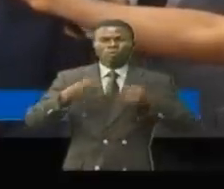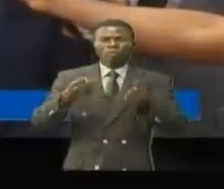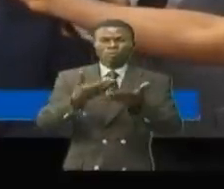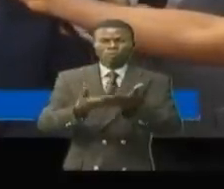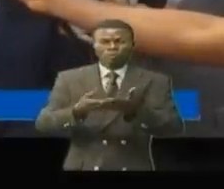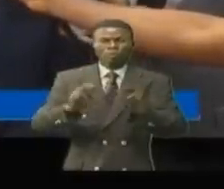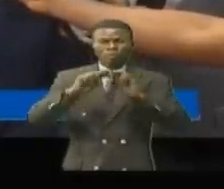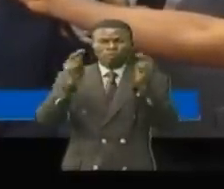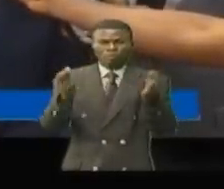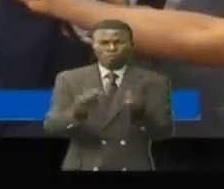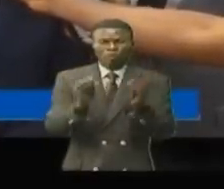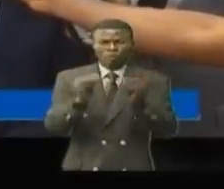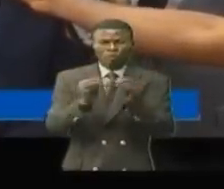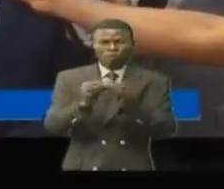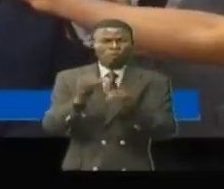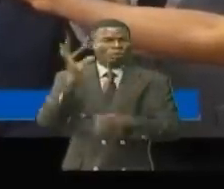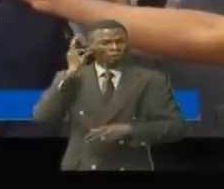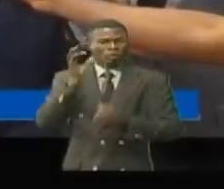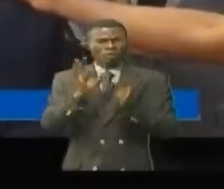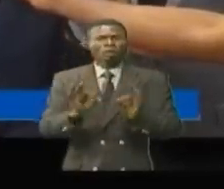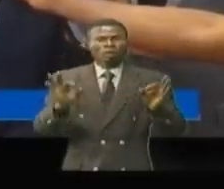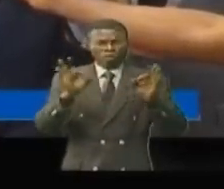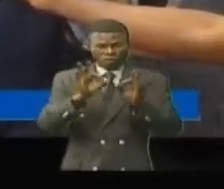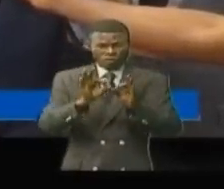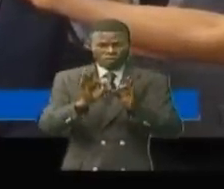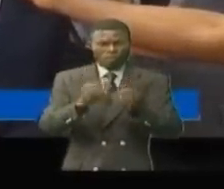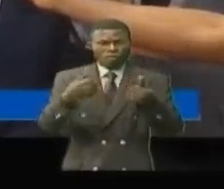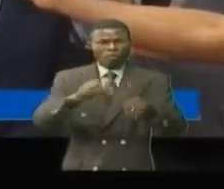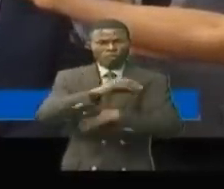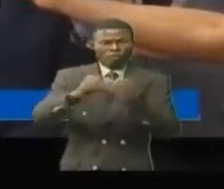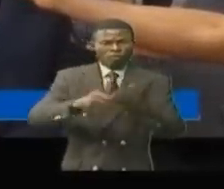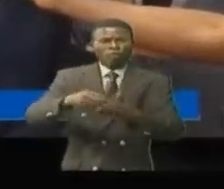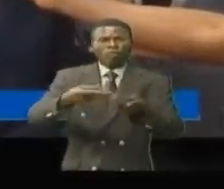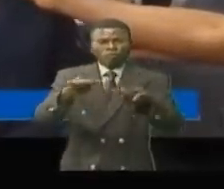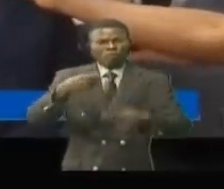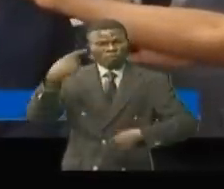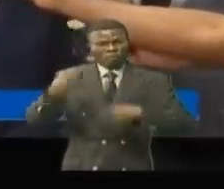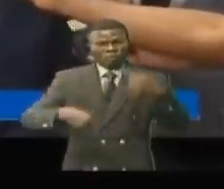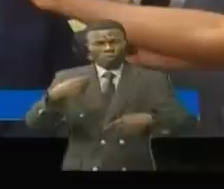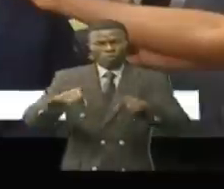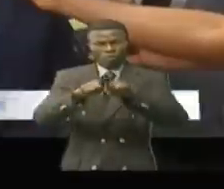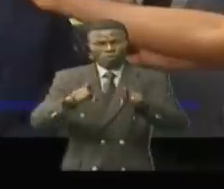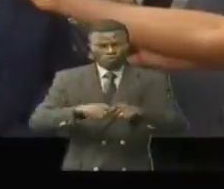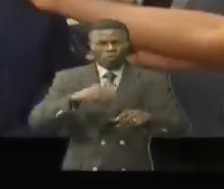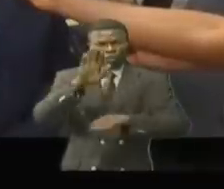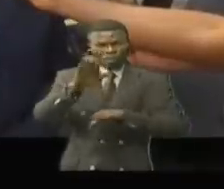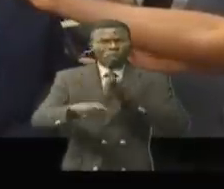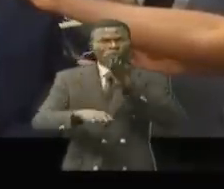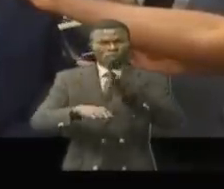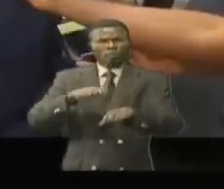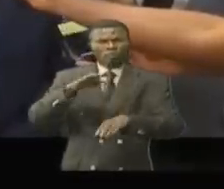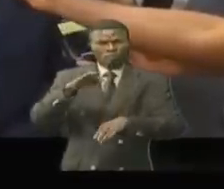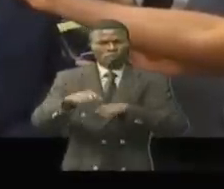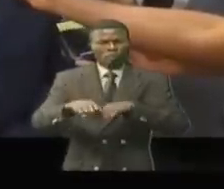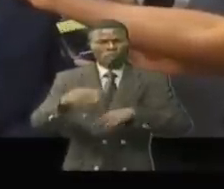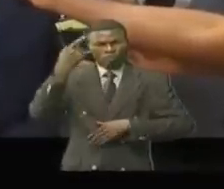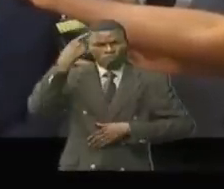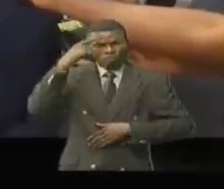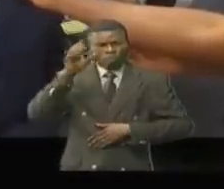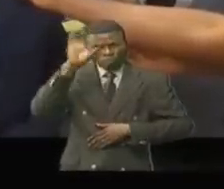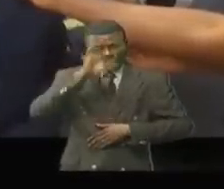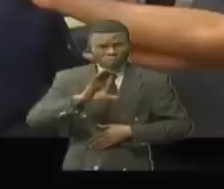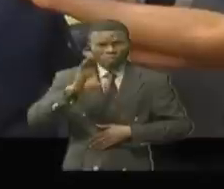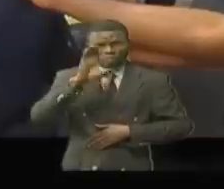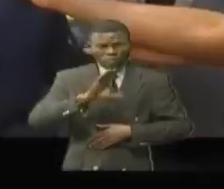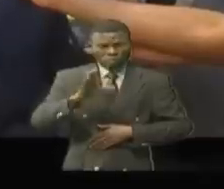d'Addis Abeba au centre des discussions et des démarches pour chercher